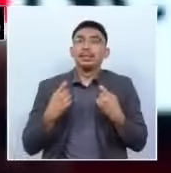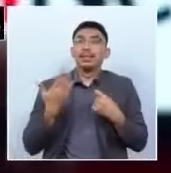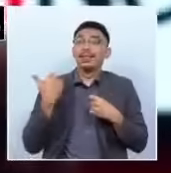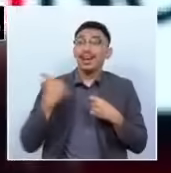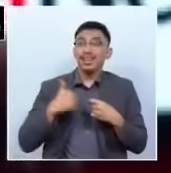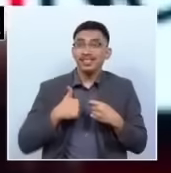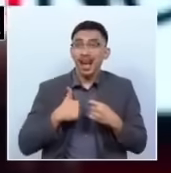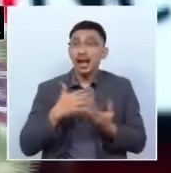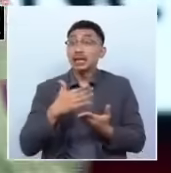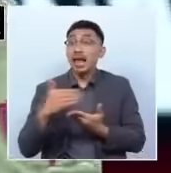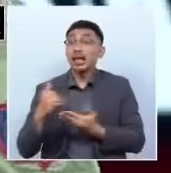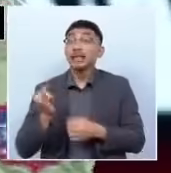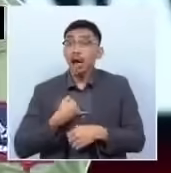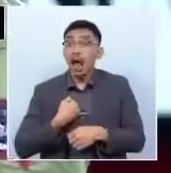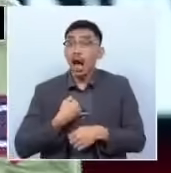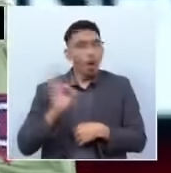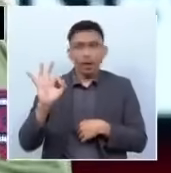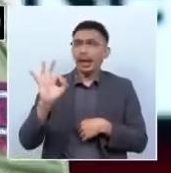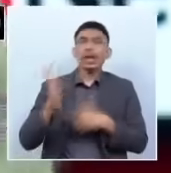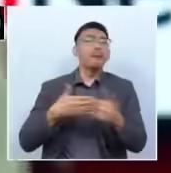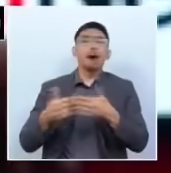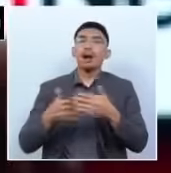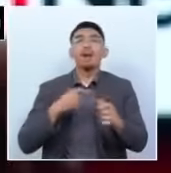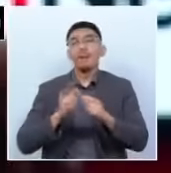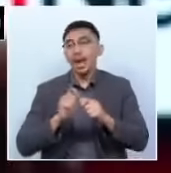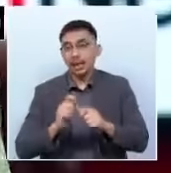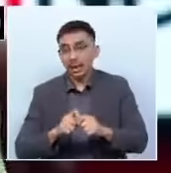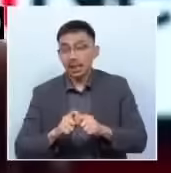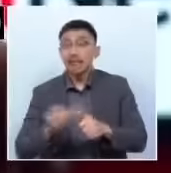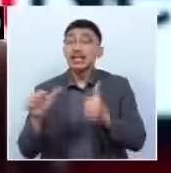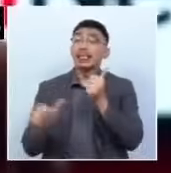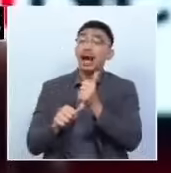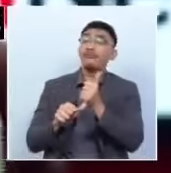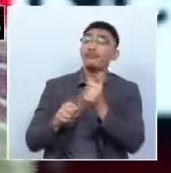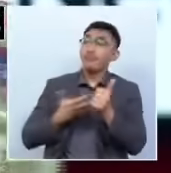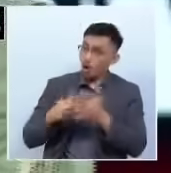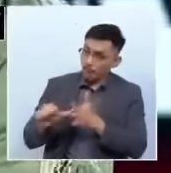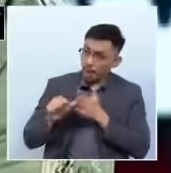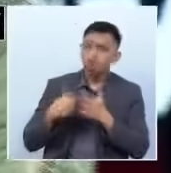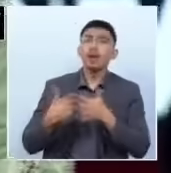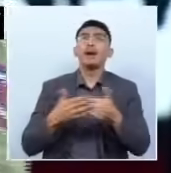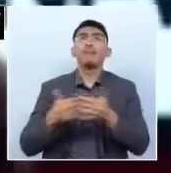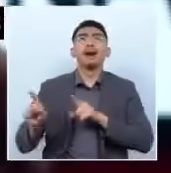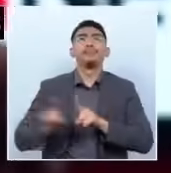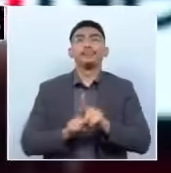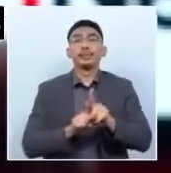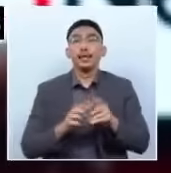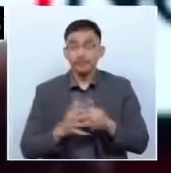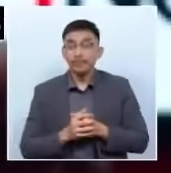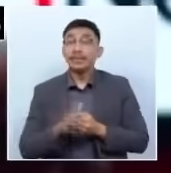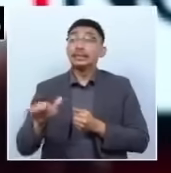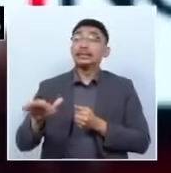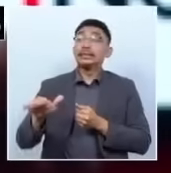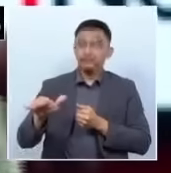ini Pak dan saya izinkan kalau ada staf mau bantu silakan berdiri di sebelahnya izinkan Pak Global peace